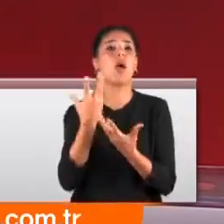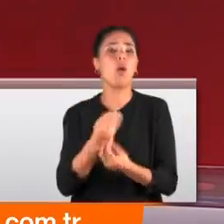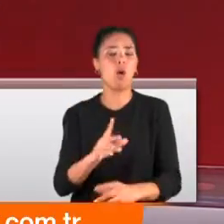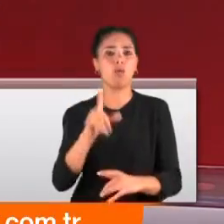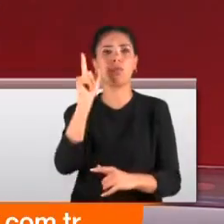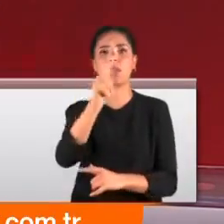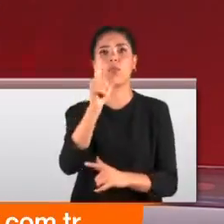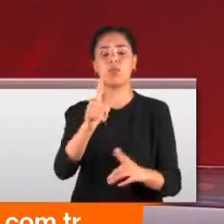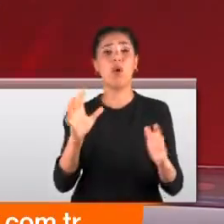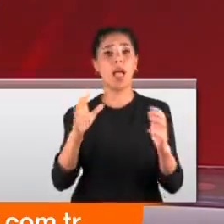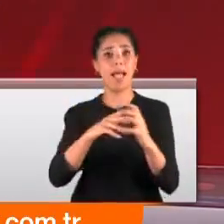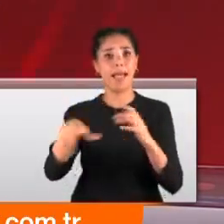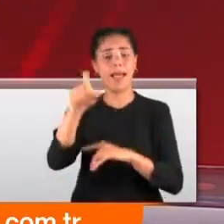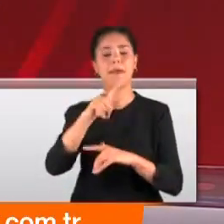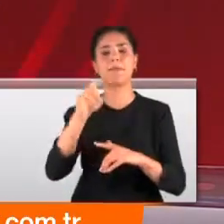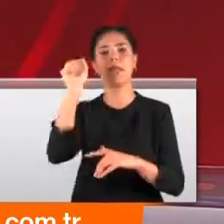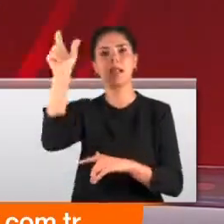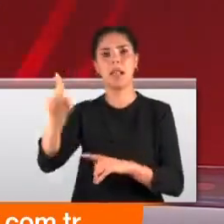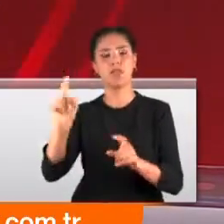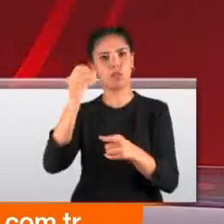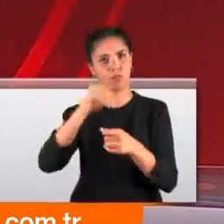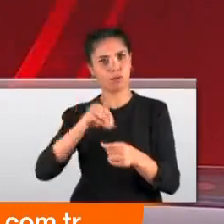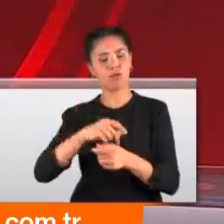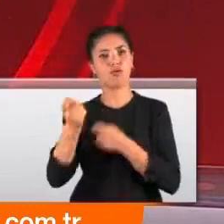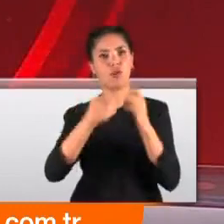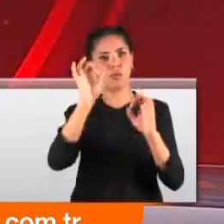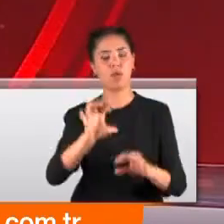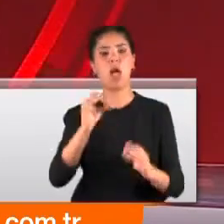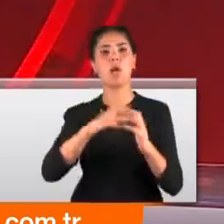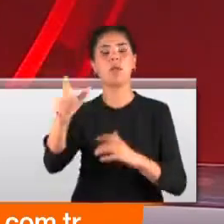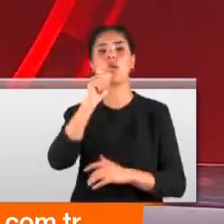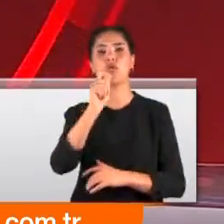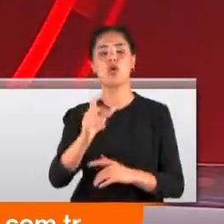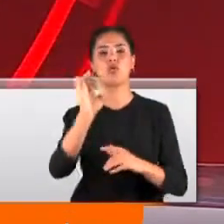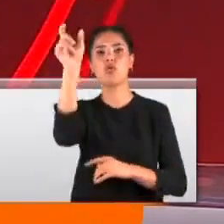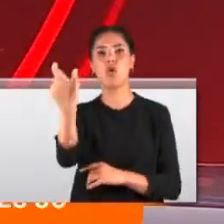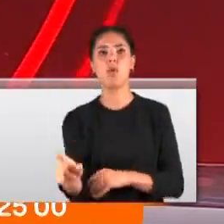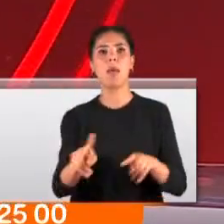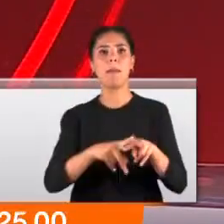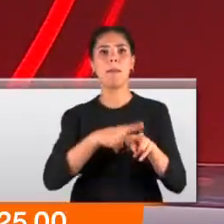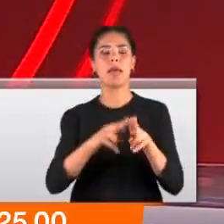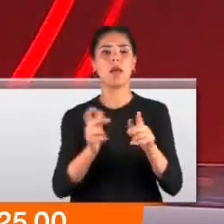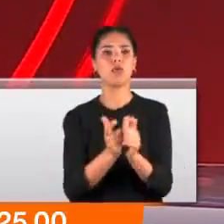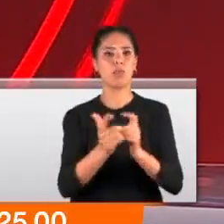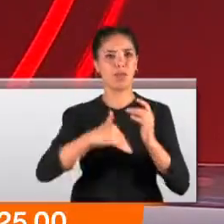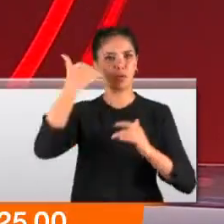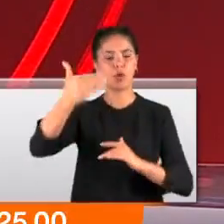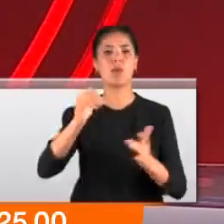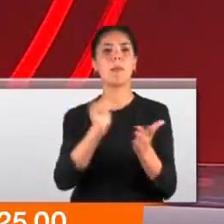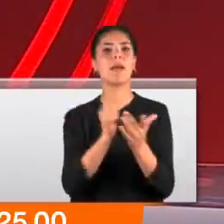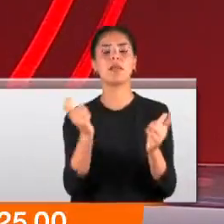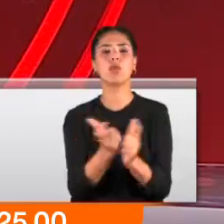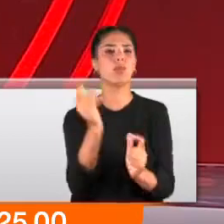Güvenlik güçleri saldırganın yakalanması için hemen çalışma başlattı. Her zaman olduğu gibi AK Parti sözcüsü Ömer Çelik de MYK toplantısı sonrası düzenlediği